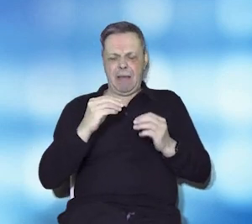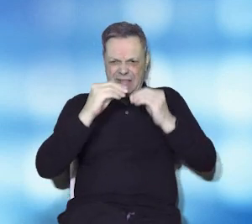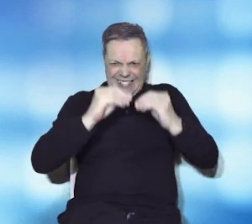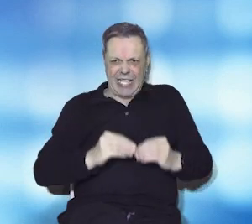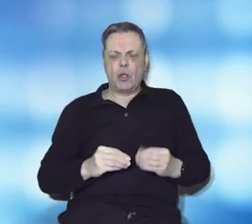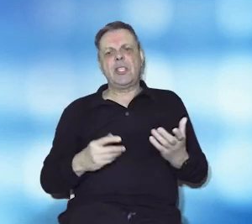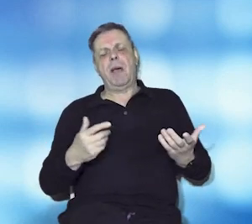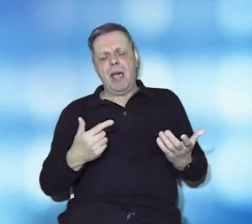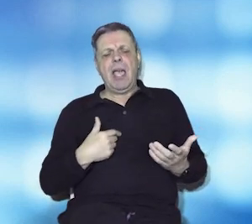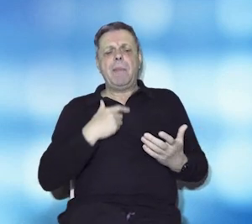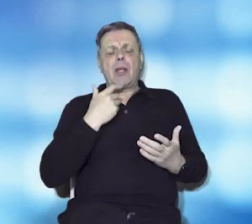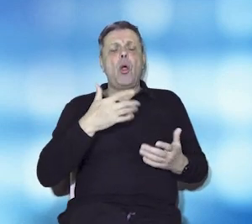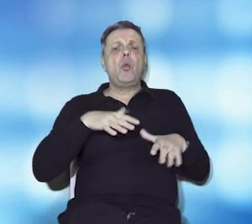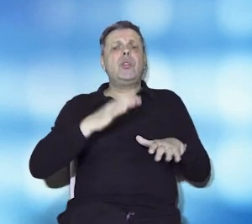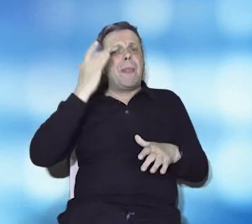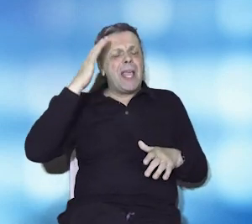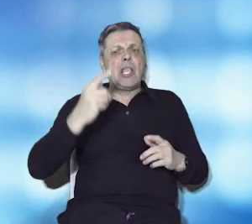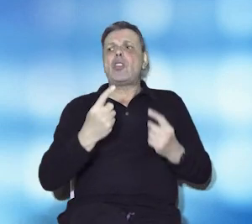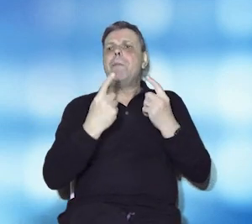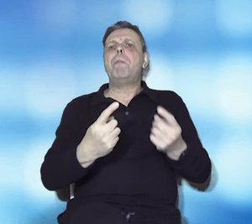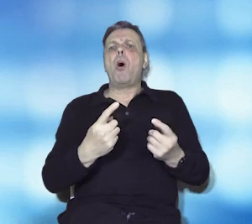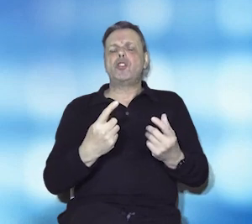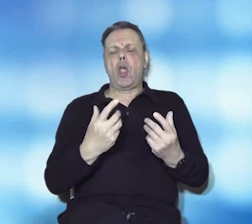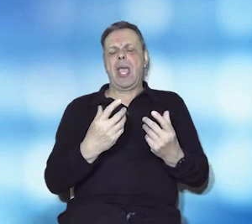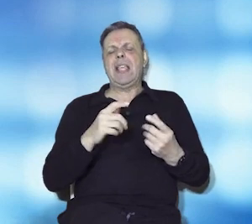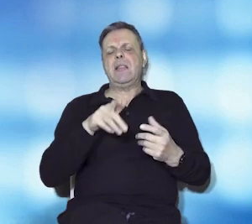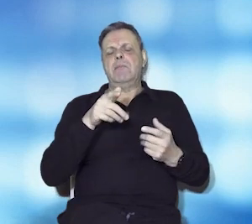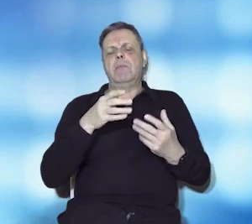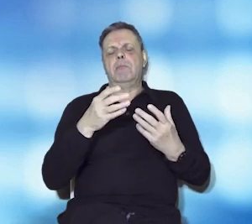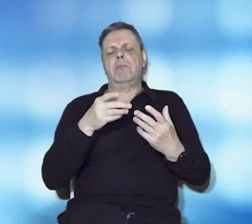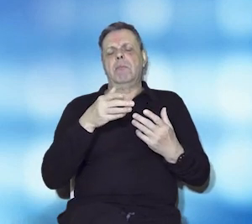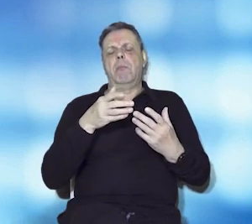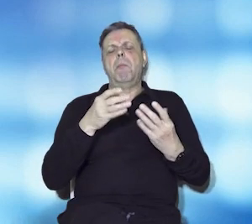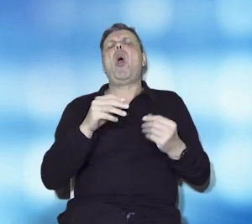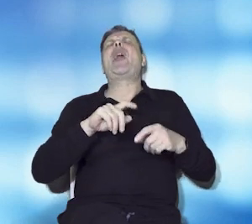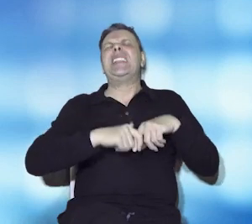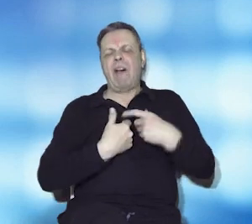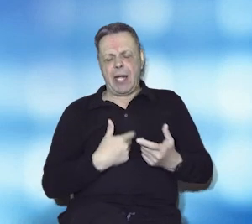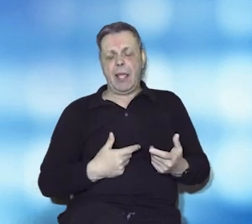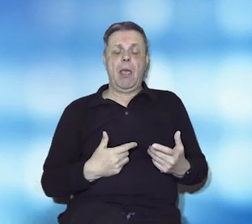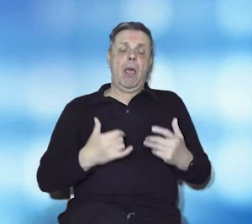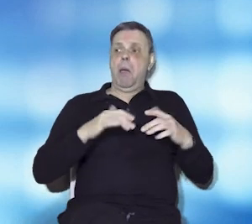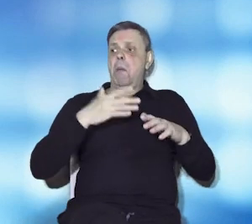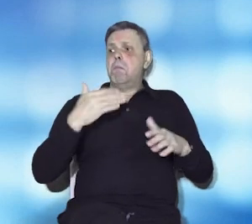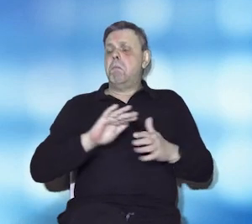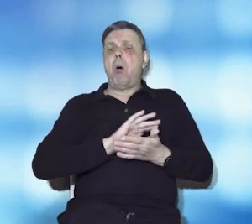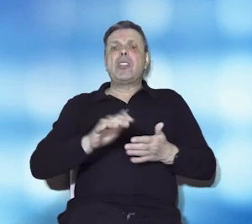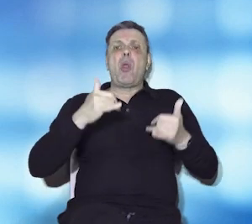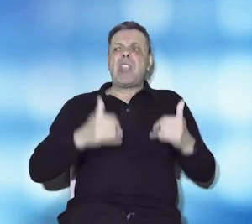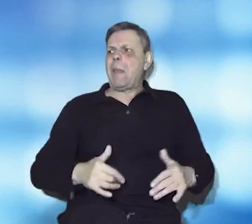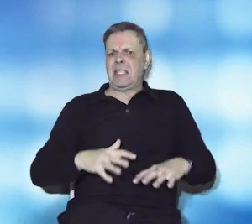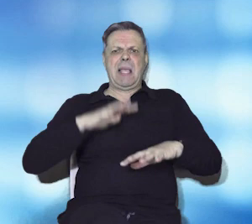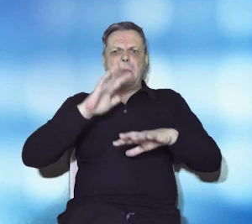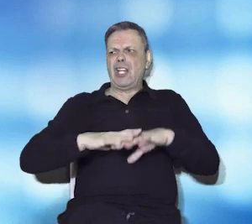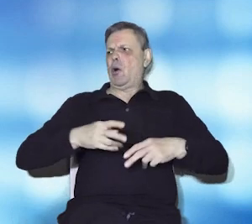se izrazio da ljudi ni ne znaju da postoje takve stvari. Danas, pogotovo sa globalizacijom, pogotovo sa ovim mrežama transporta